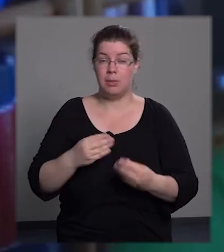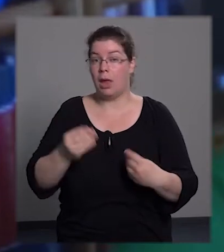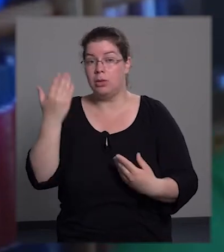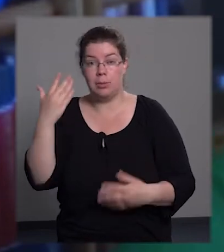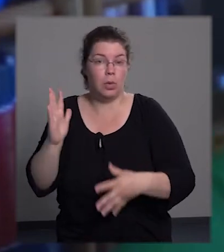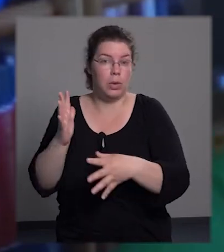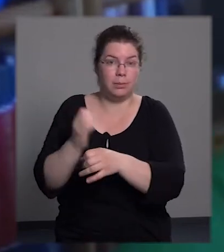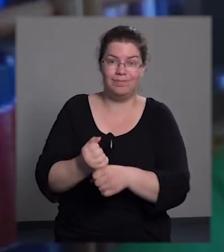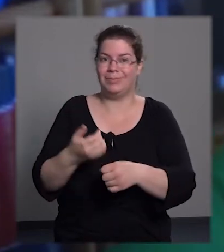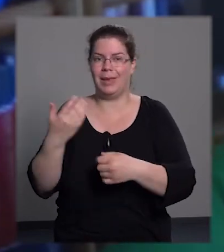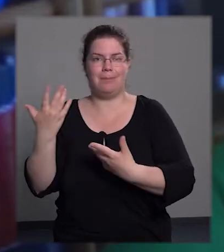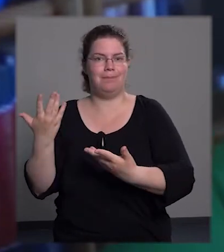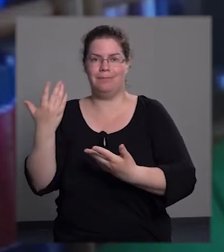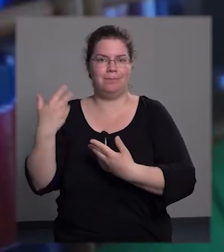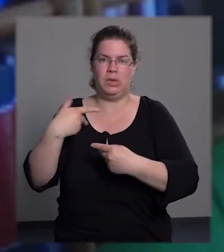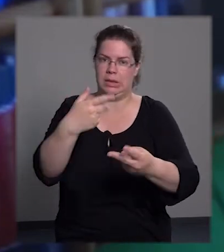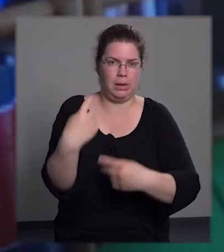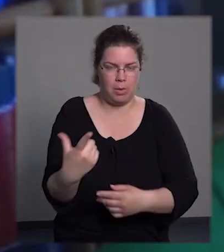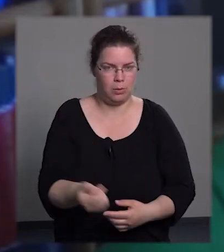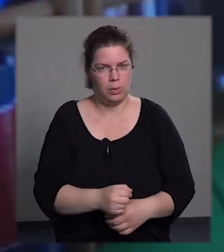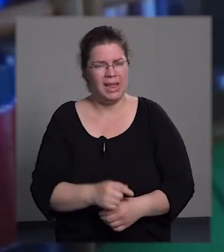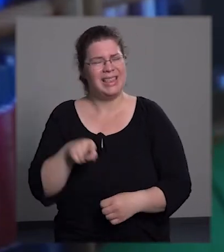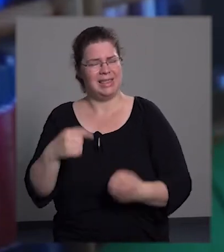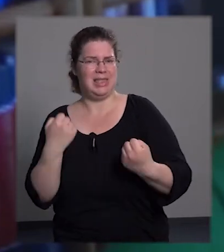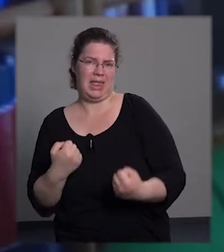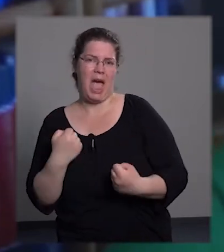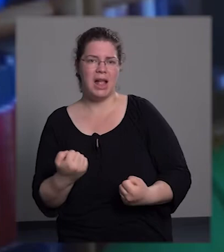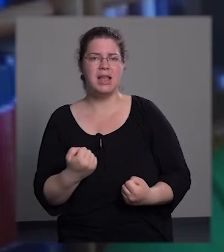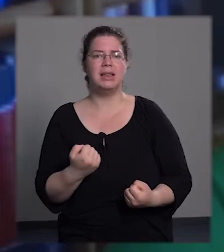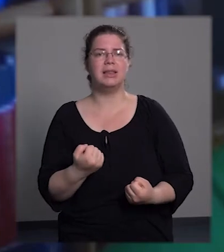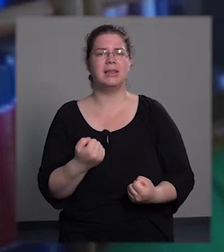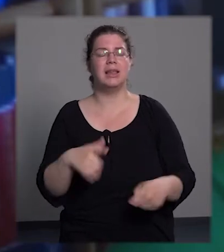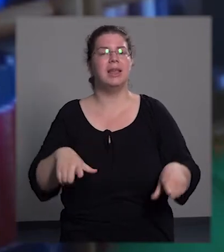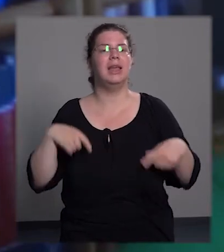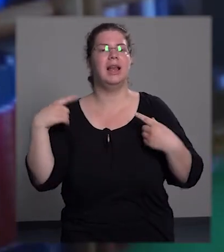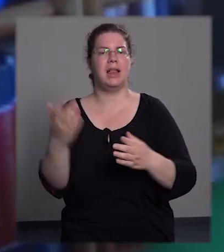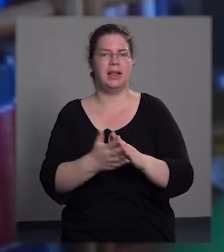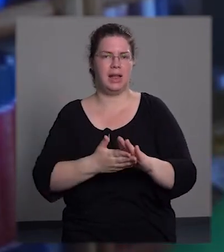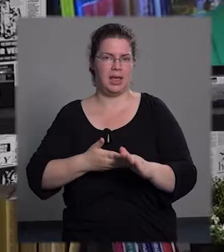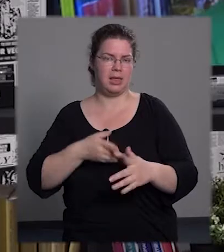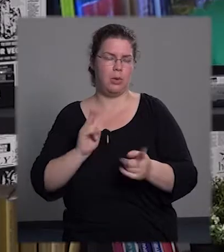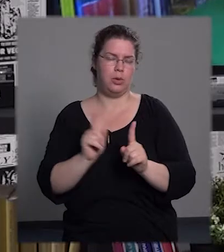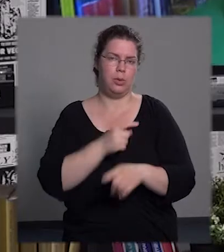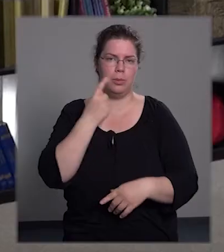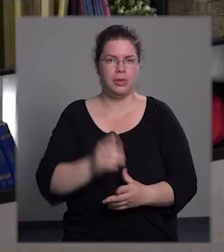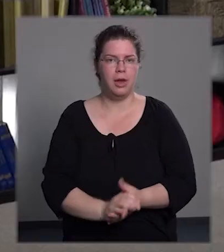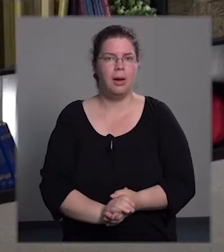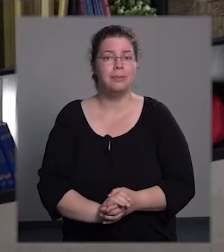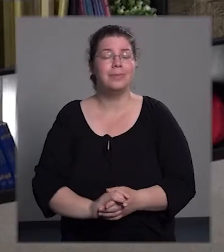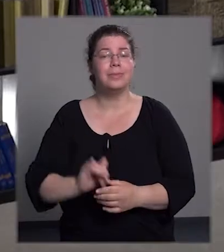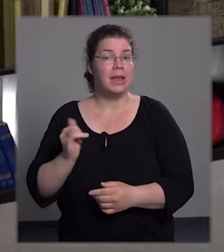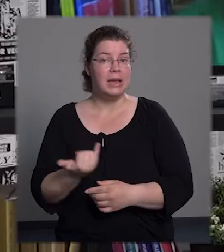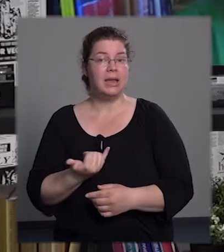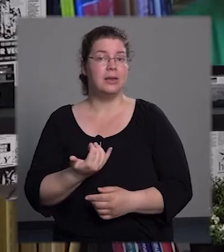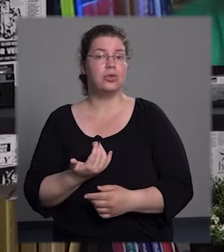tehát nem vitték magukkal. Tehát ez egy nagyon-nagyon nehéz életkezdet, hogy úgy mondjam. És hogyan folytatódott,